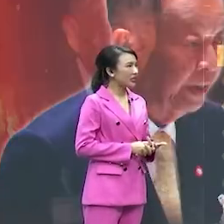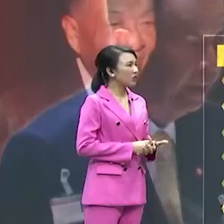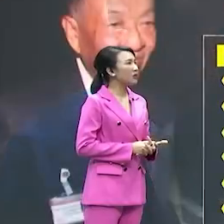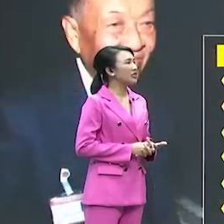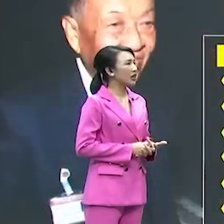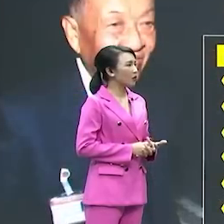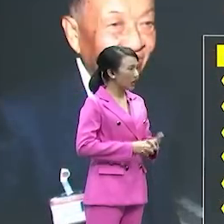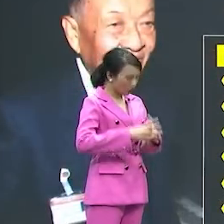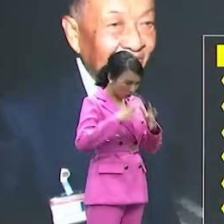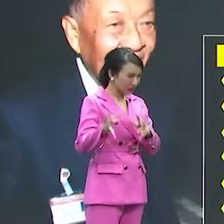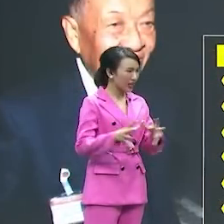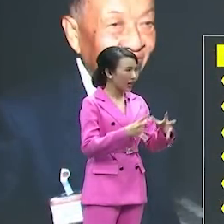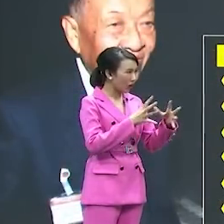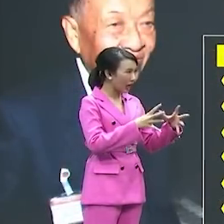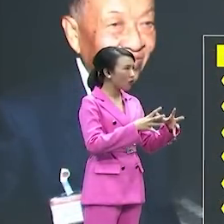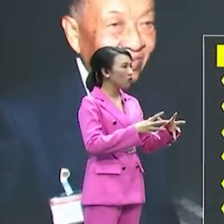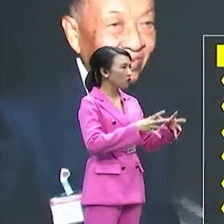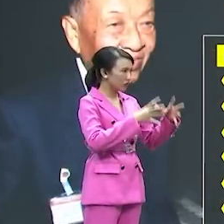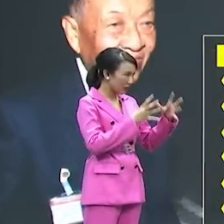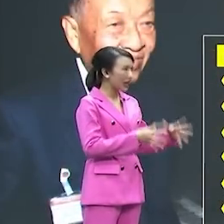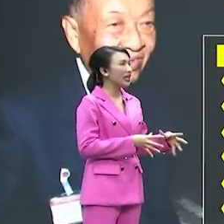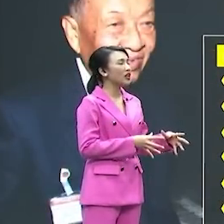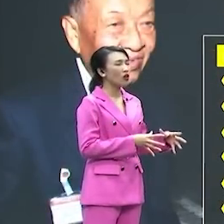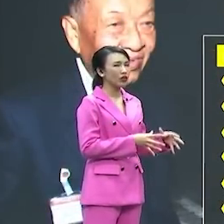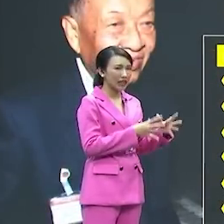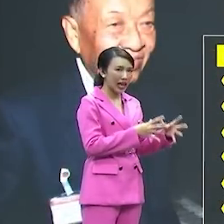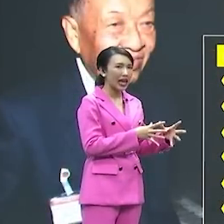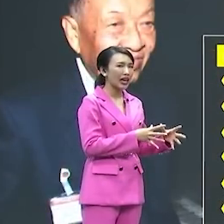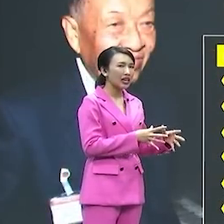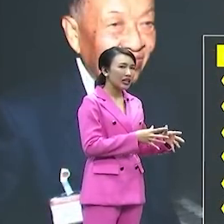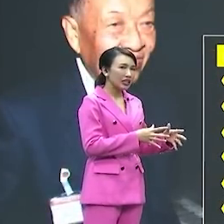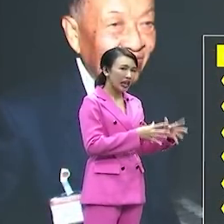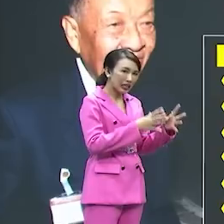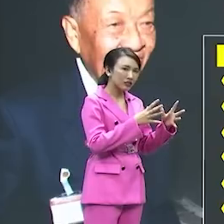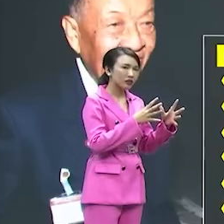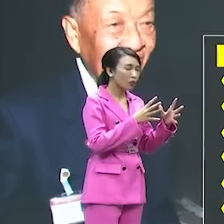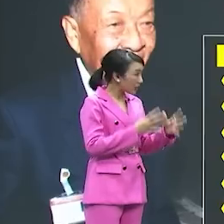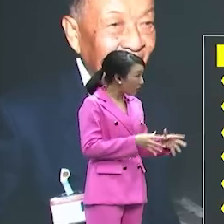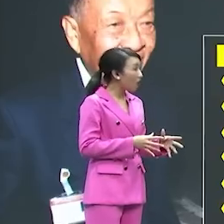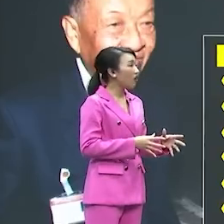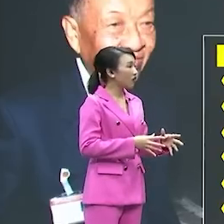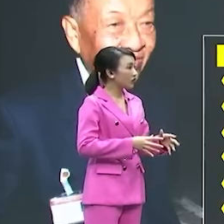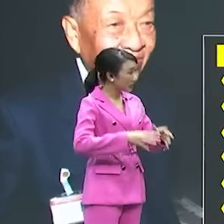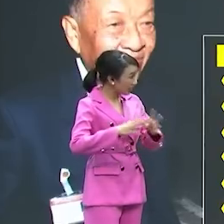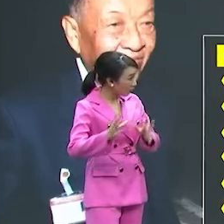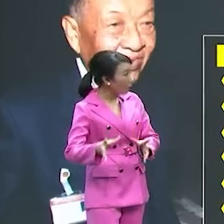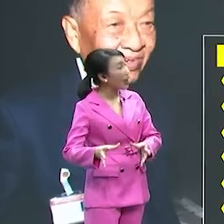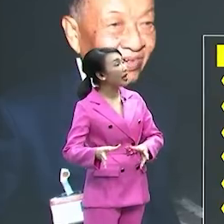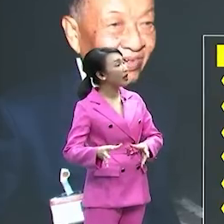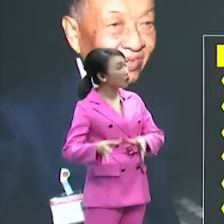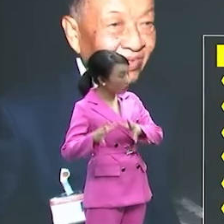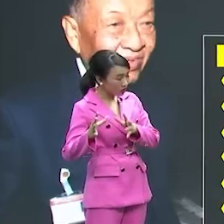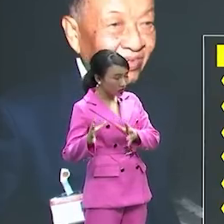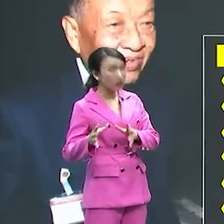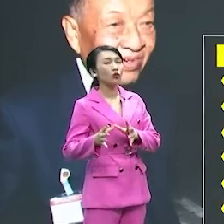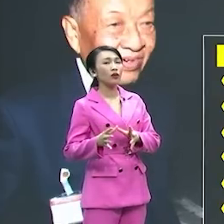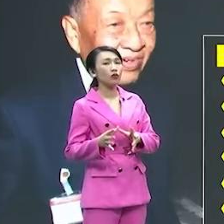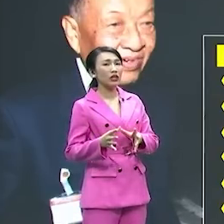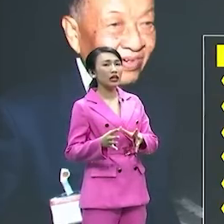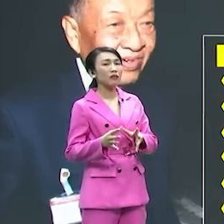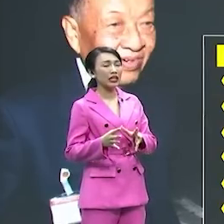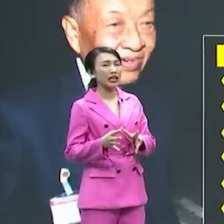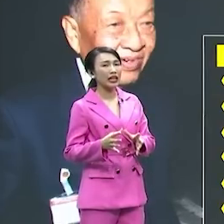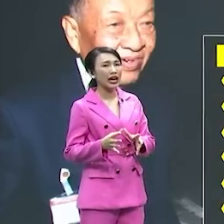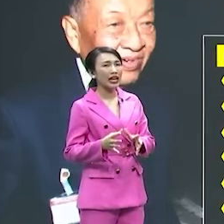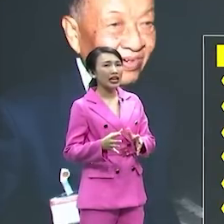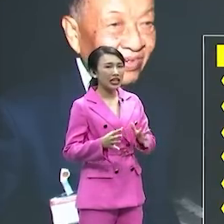ปฏิพัทธ์ดิฉันก็มั่นใจว่าคงจะเอาเข้าสะพานแน่นอนแต่ท่านวันนอจะตีตกมั้ยก็ขึ้นอยู่กับ